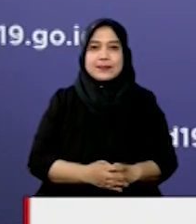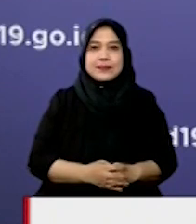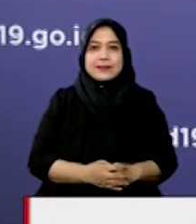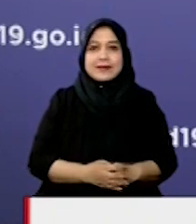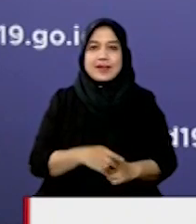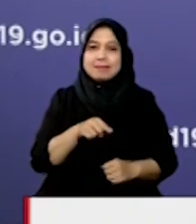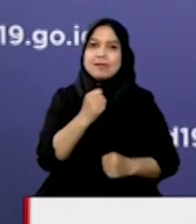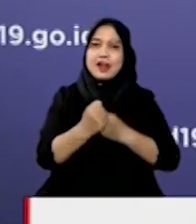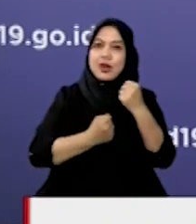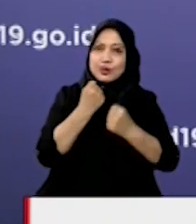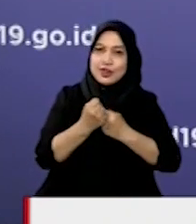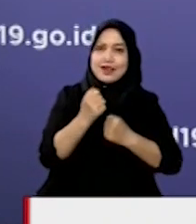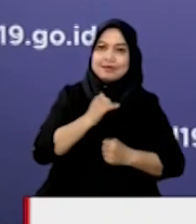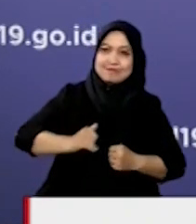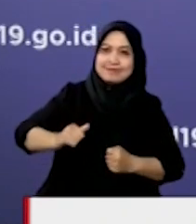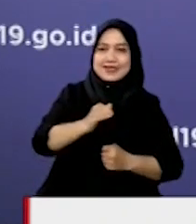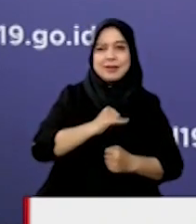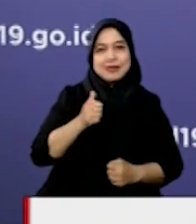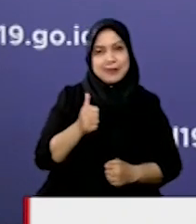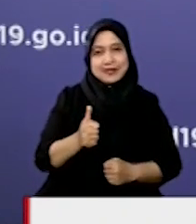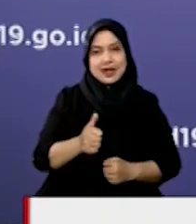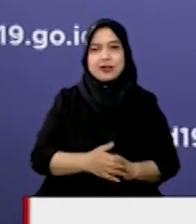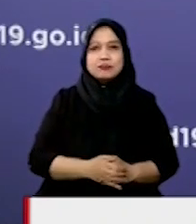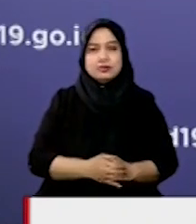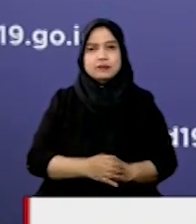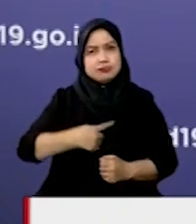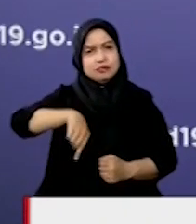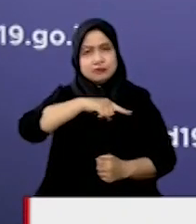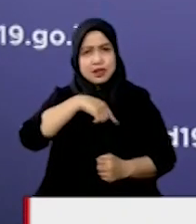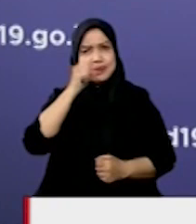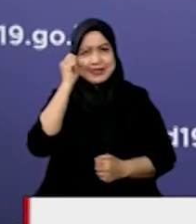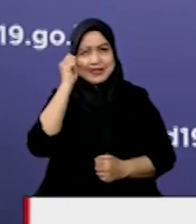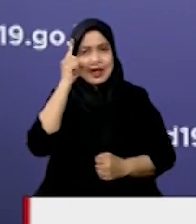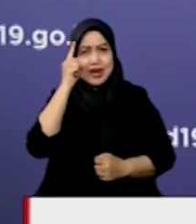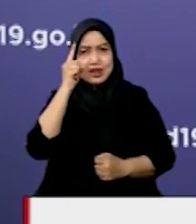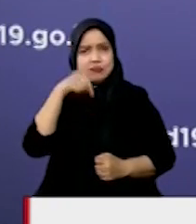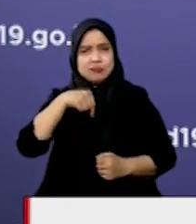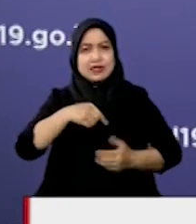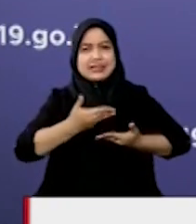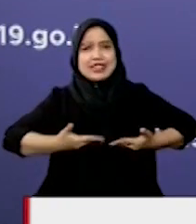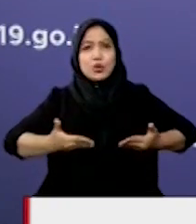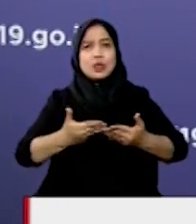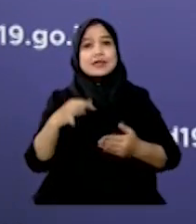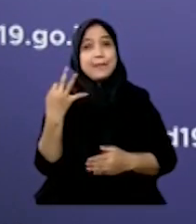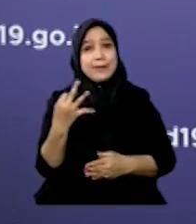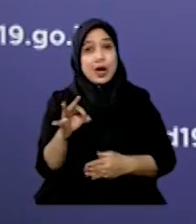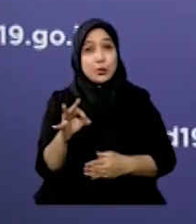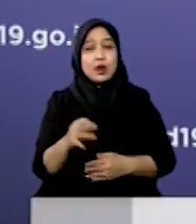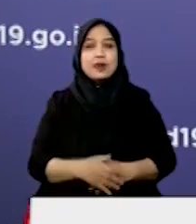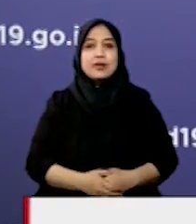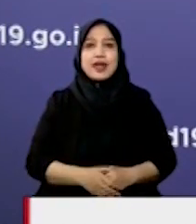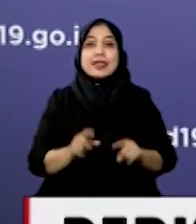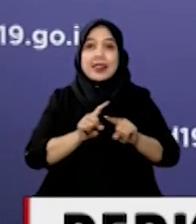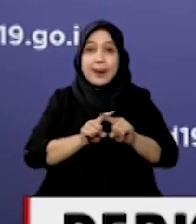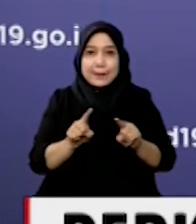bisa kita lakukan secara bersama-sama Hai kami menyadari bahwa ini sesuatu yang baru Namun sesuatu